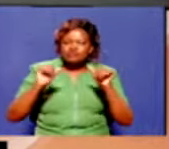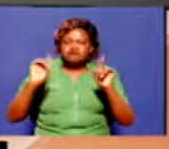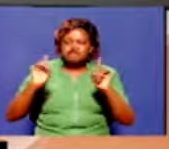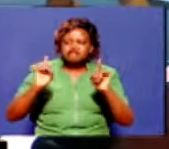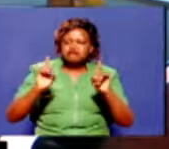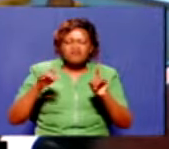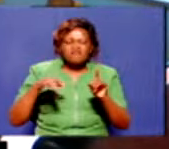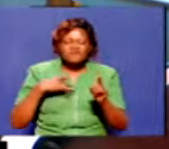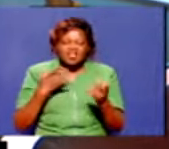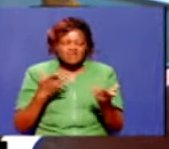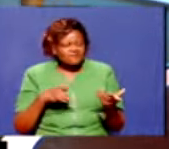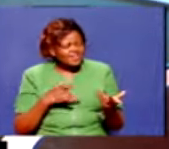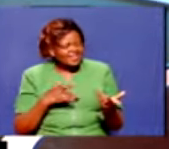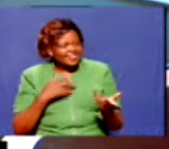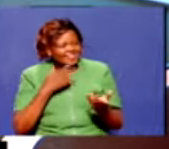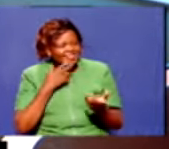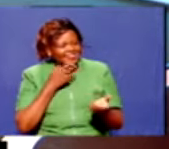Sarafina?